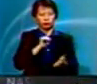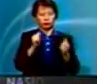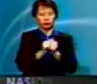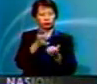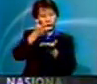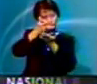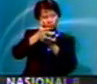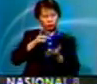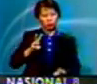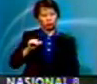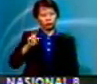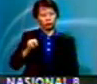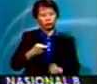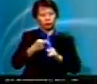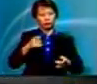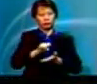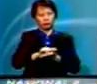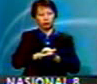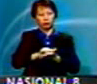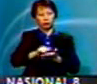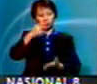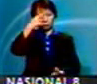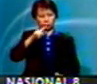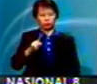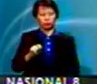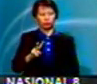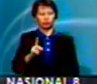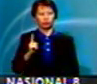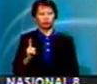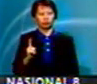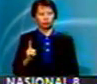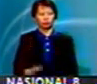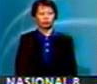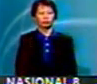juru kamera Wan Ahmad Dasuki dari New York untuk TV1.